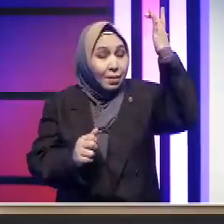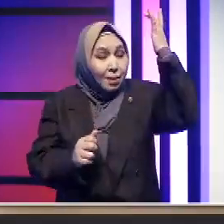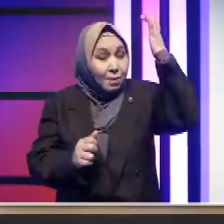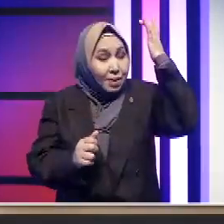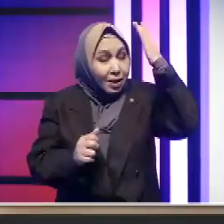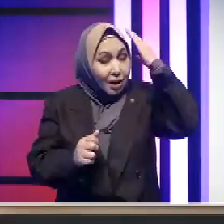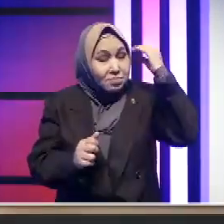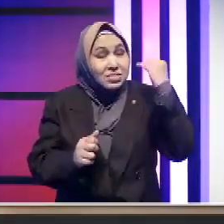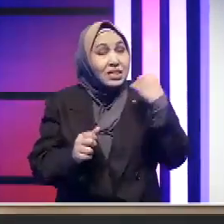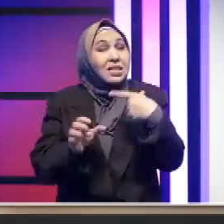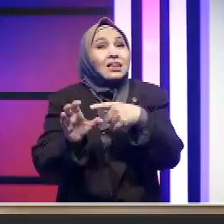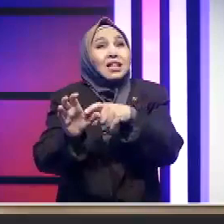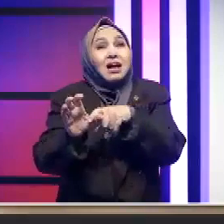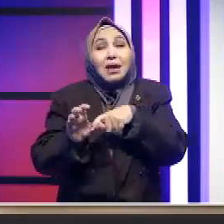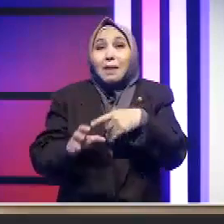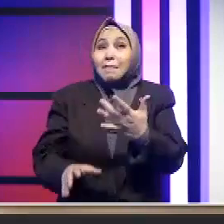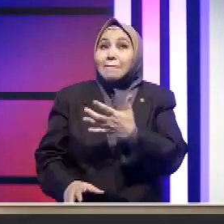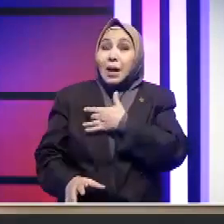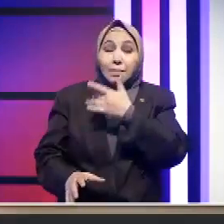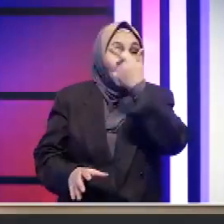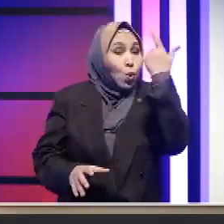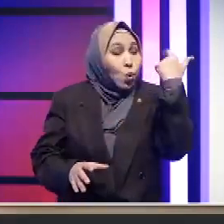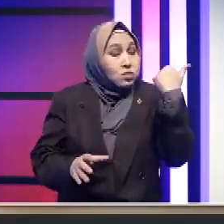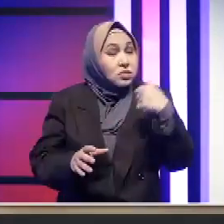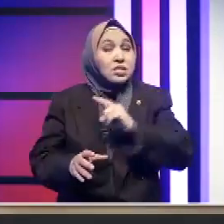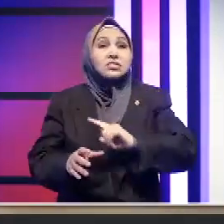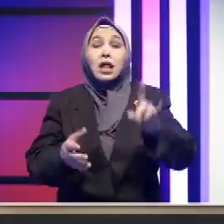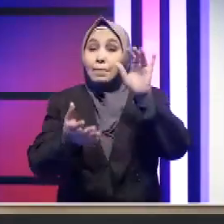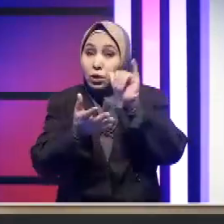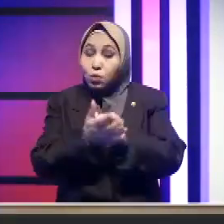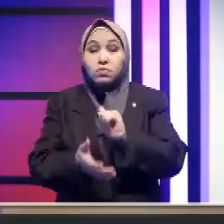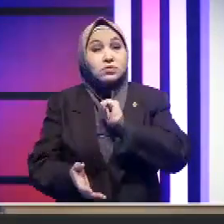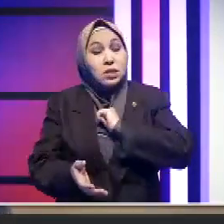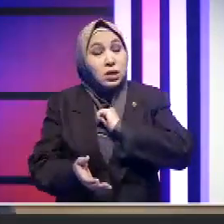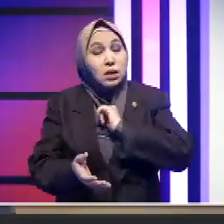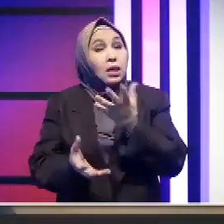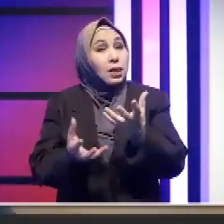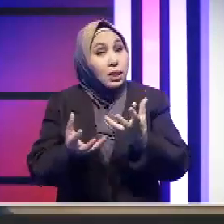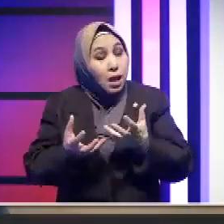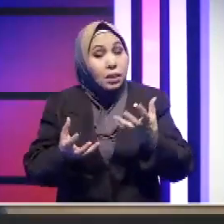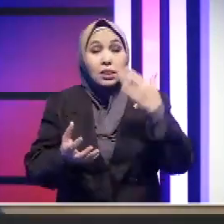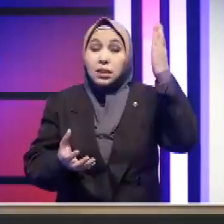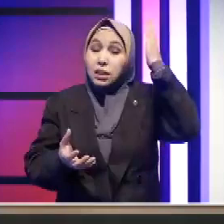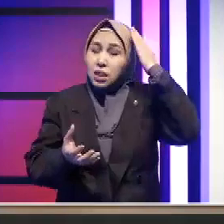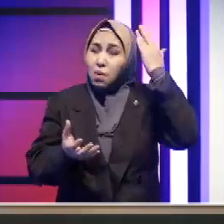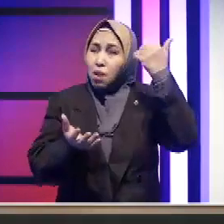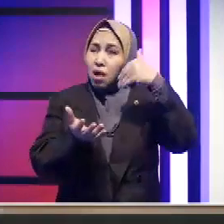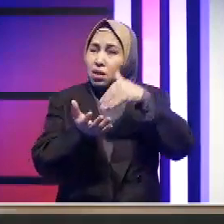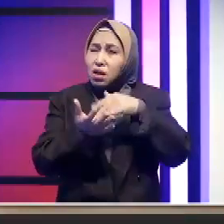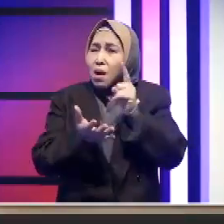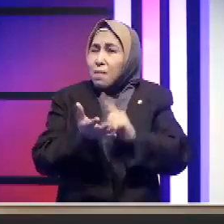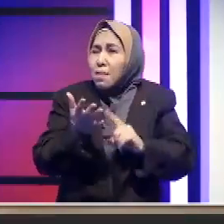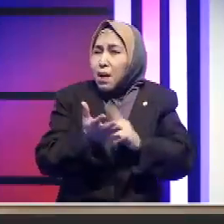menjadi turut tadi Hai pada Islam sendiri Dang mau tahu lebih dalam